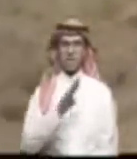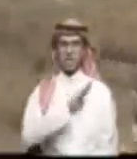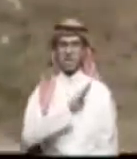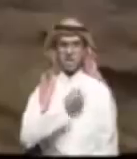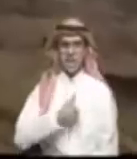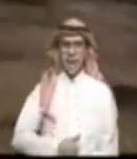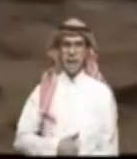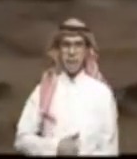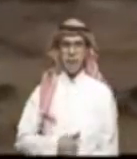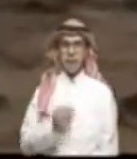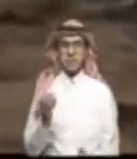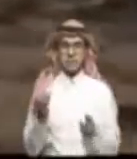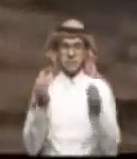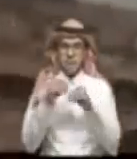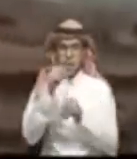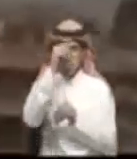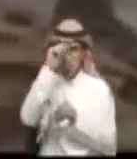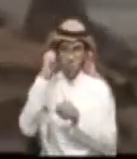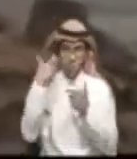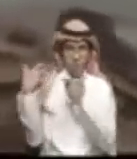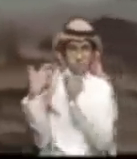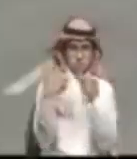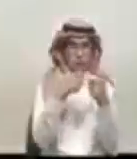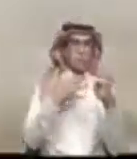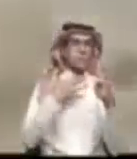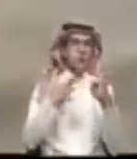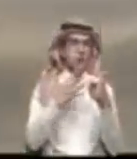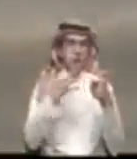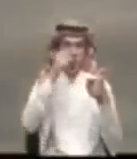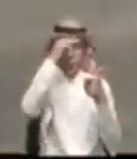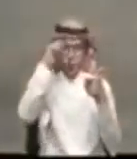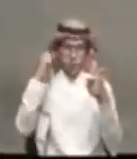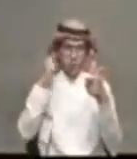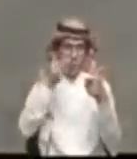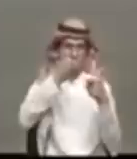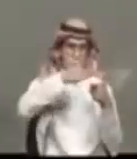الجيش اليمني يكبد ميليشيا الحوثي خسائر فادحة في محافظة حجة.